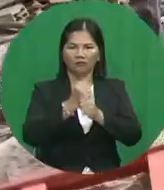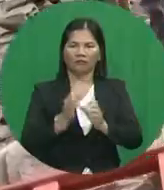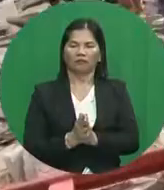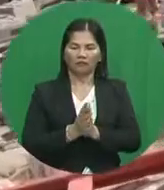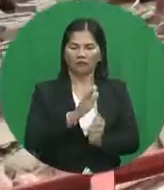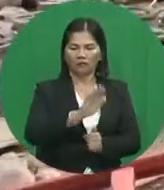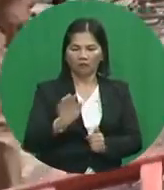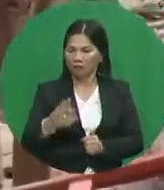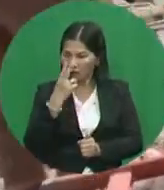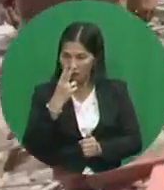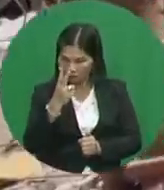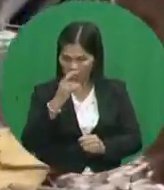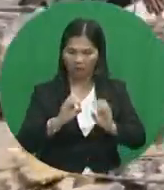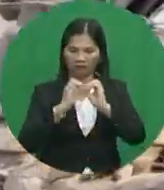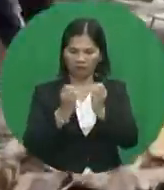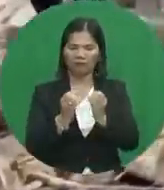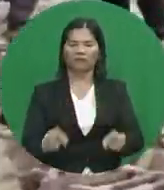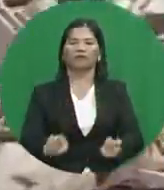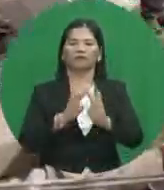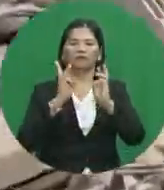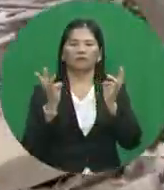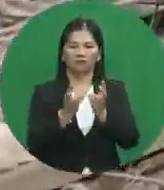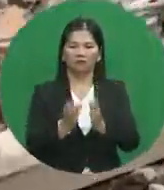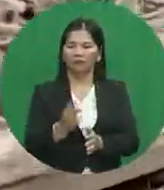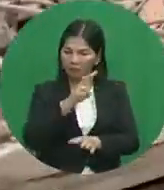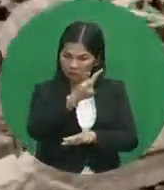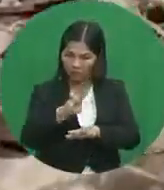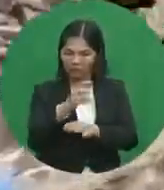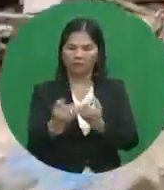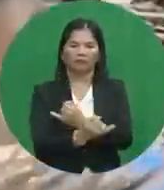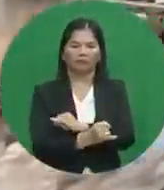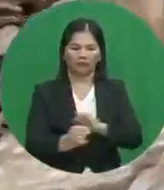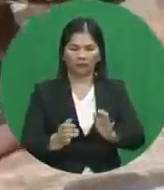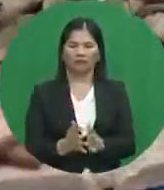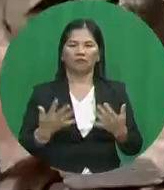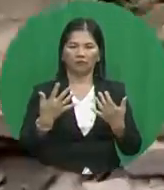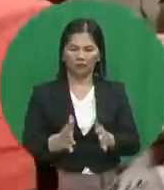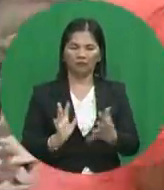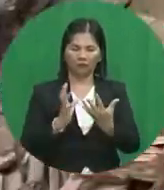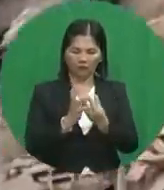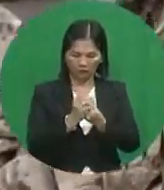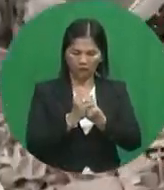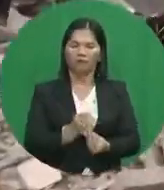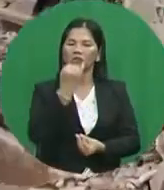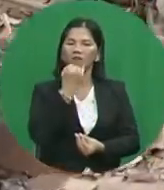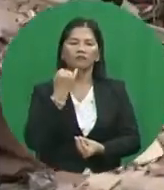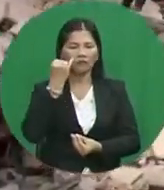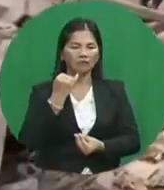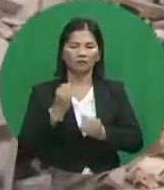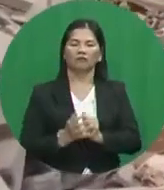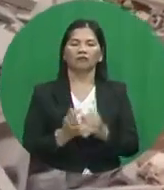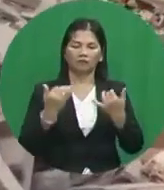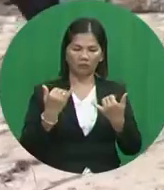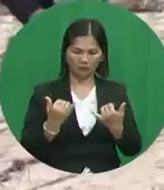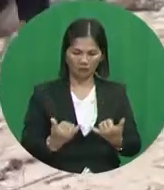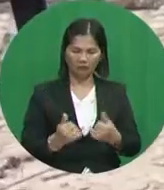ការត្រួតពិនិត្យរបស់អង្គការសហប្រជាជាតិការស៊ើបអង្កេតឯករាជ្យនិងសូម្បីតែចំនួនសរុបរបស់អ៊ីស្រាអែលដែរមកដល់ពេ